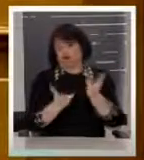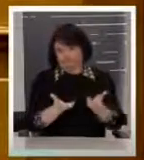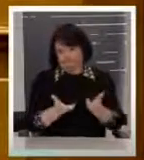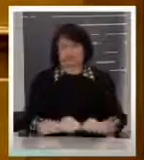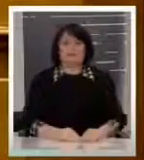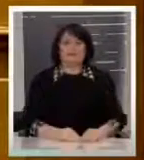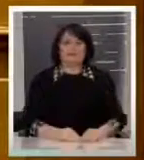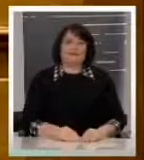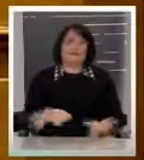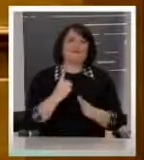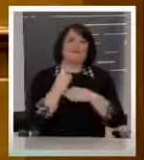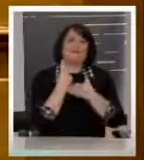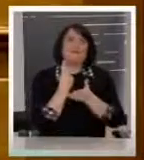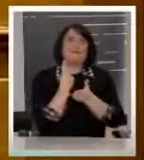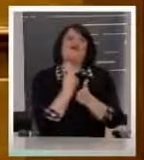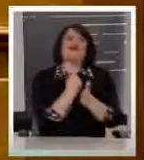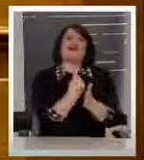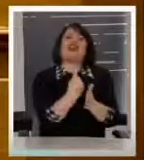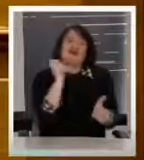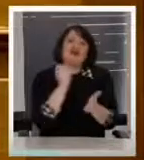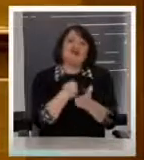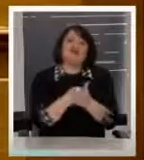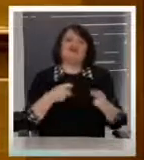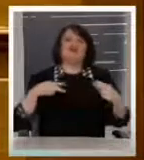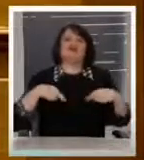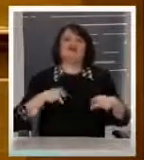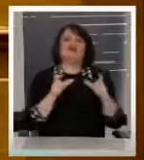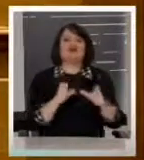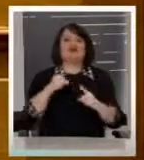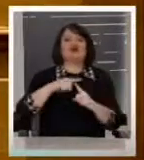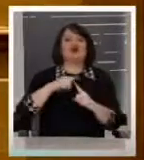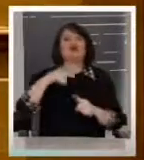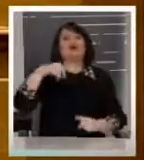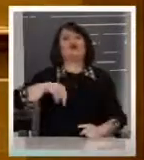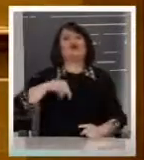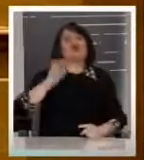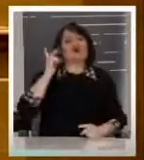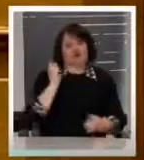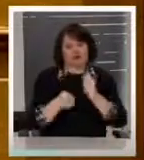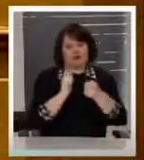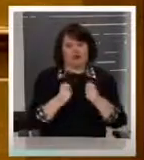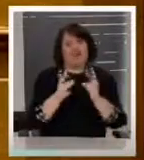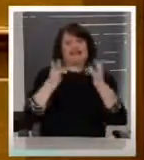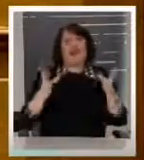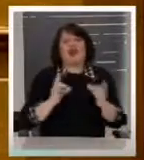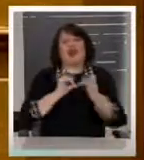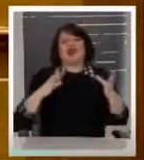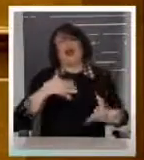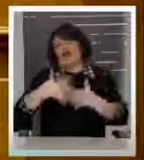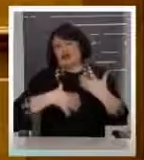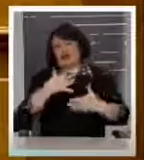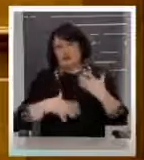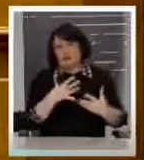οποία πληρώσαμε στα υποβρύχια, από τον κύριο Τσοχατζόπουλο, από τον κύριο Παντονίου, από τα σκάνδαλα που η